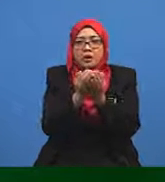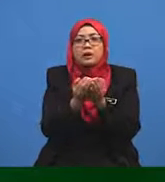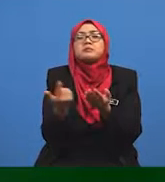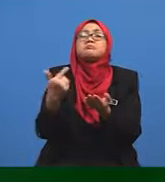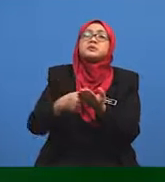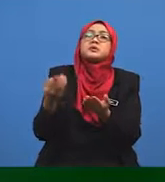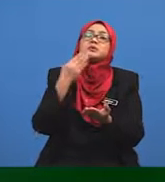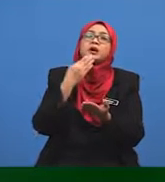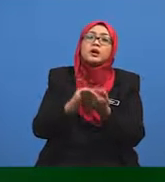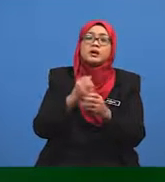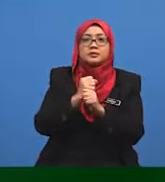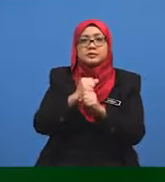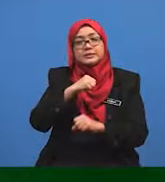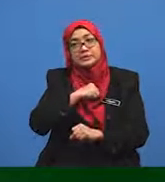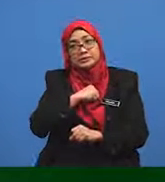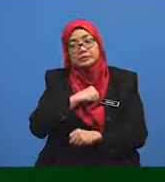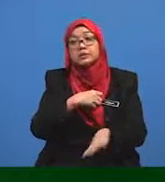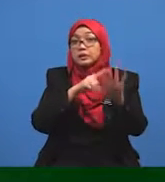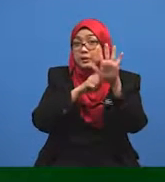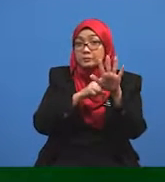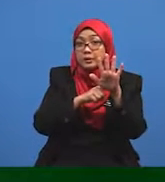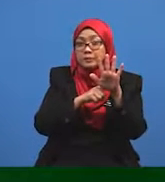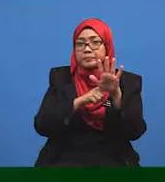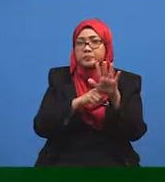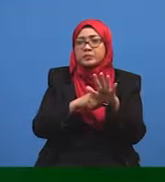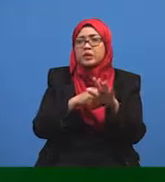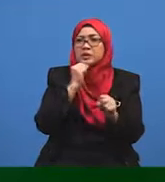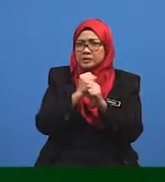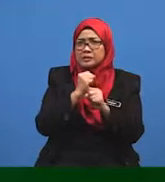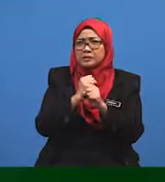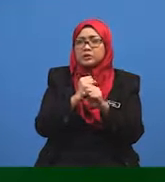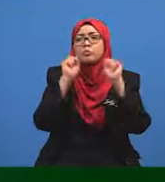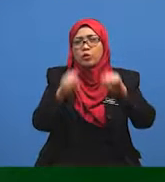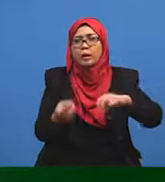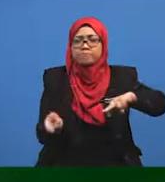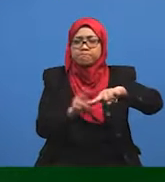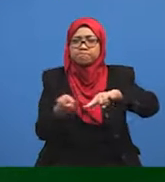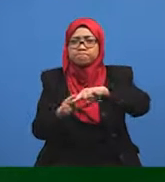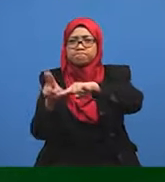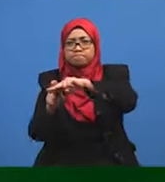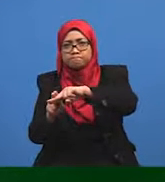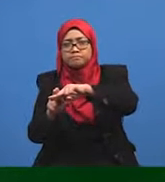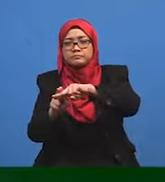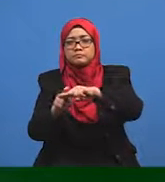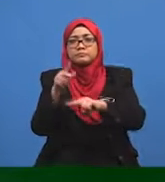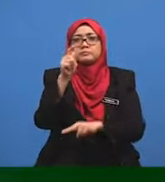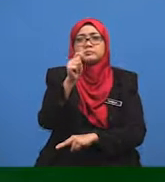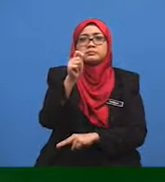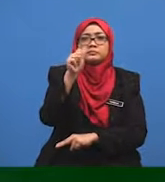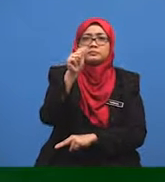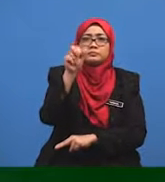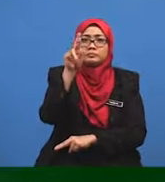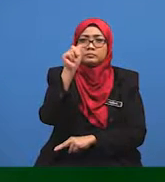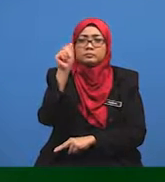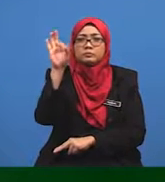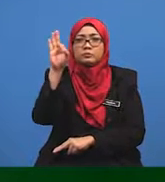Seterusnya yang kelima, dengan bekerja ia dapat meningkatkan taraf sosial sesebuah masyarakat. Pekerjaan mampu meningkatkan